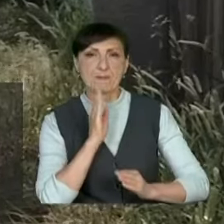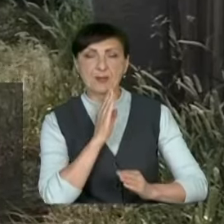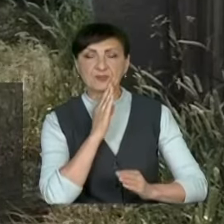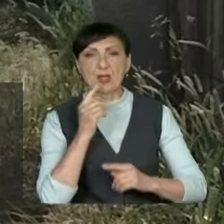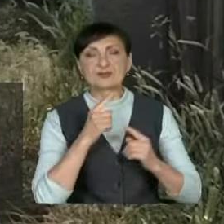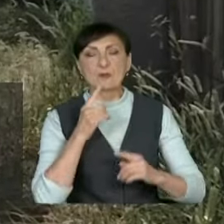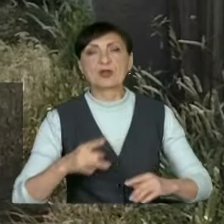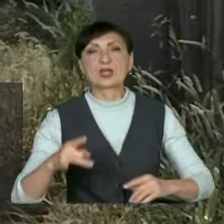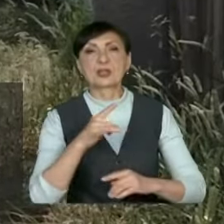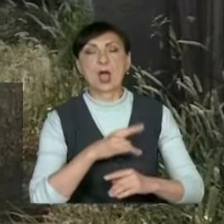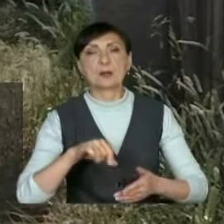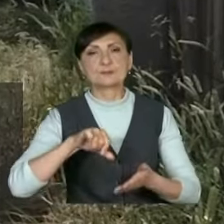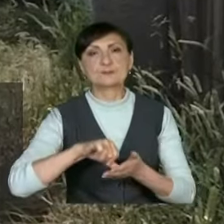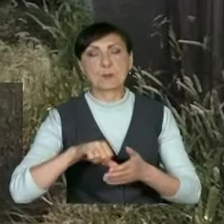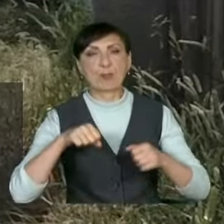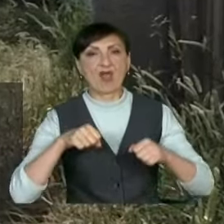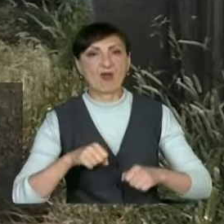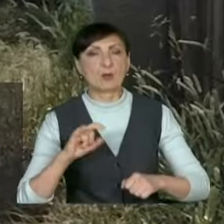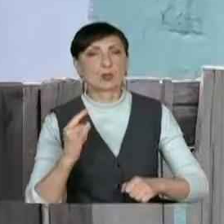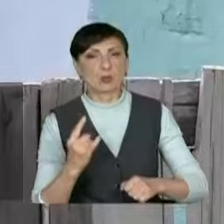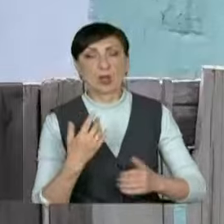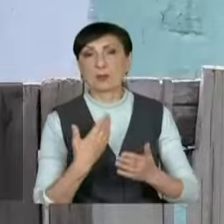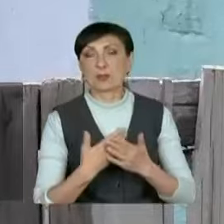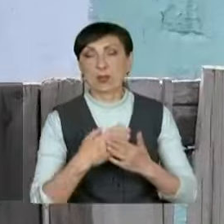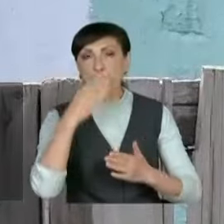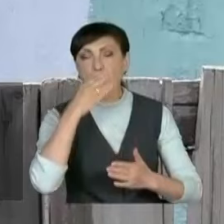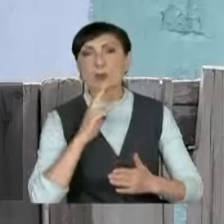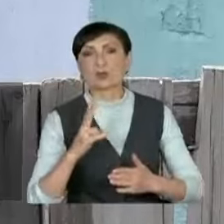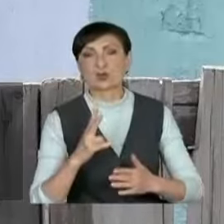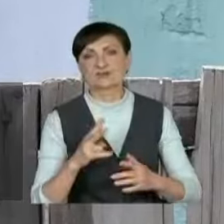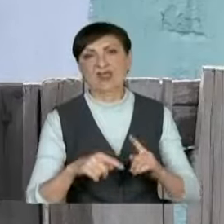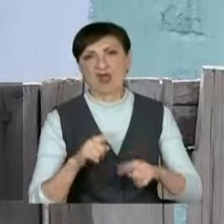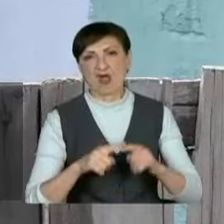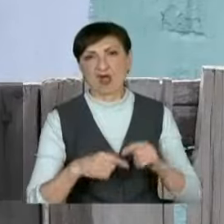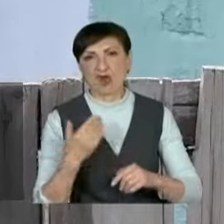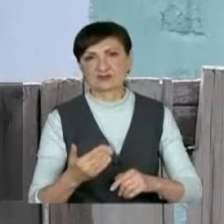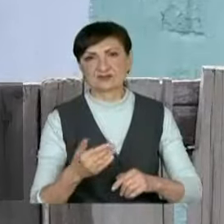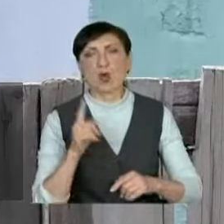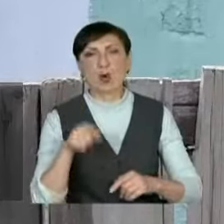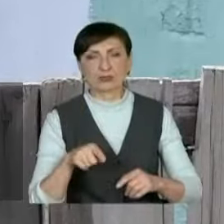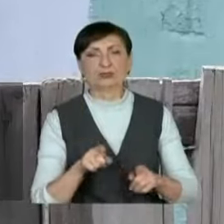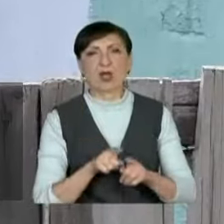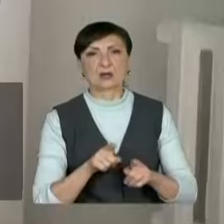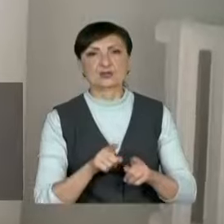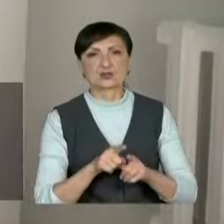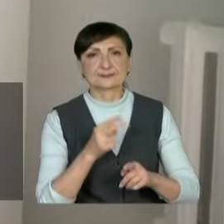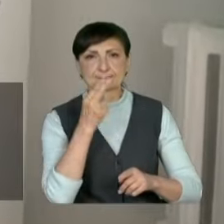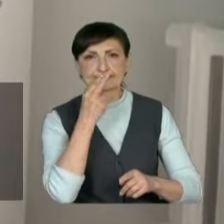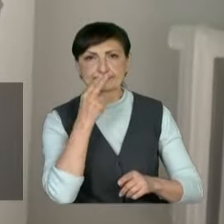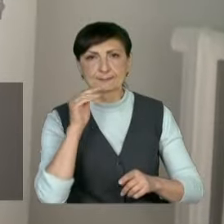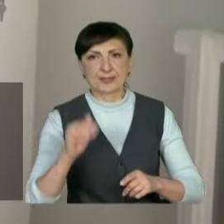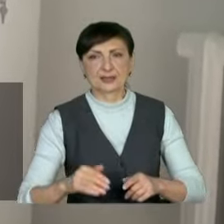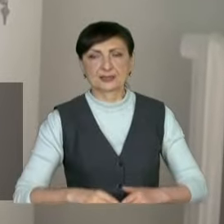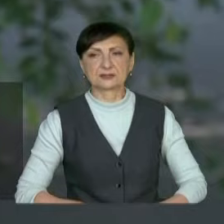словам регионального уполномоченного по правам ребенка, предполагаемый отец – близкий родственник. Он также не достиг совершеннолетия.